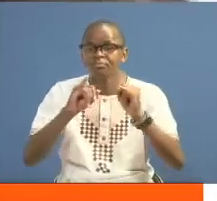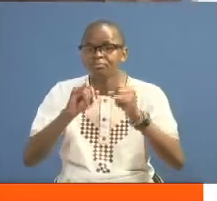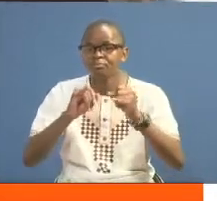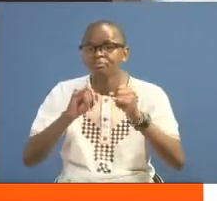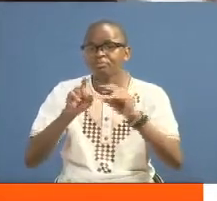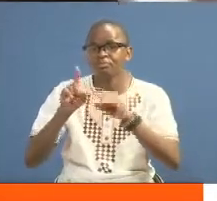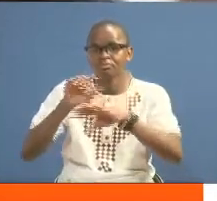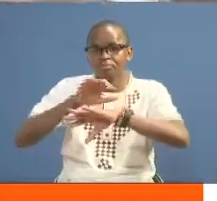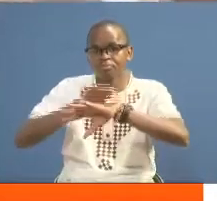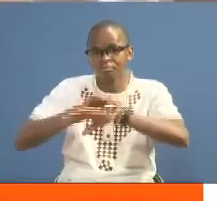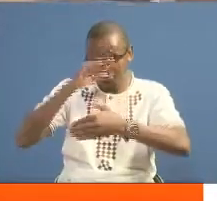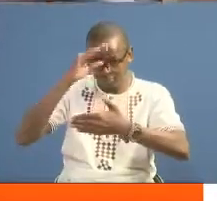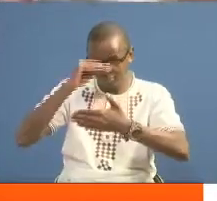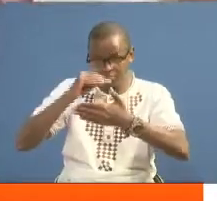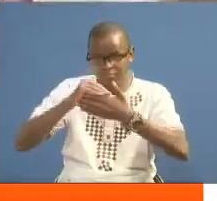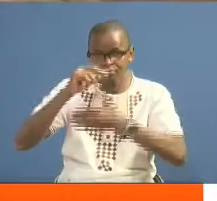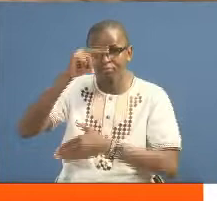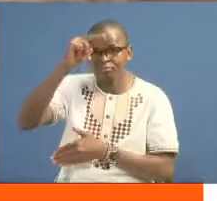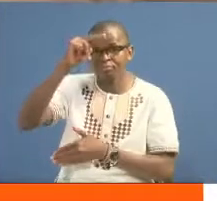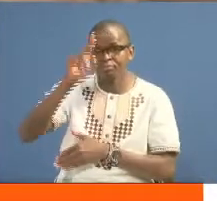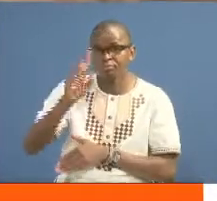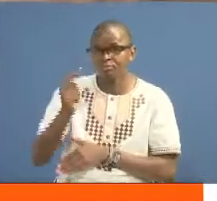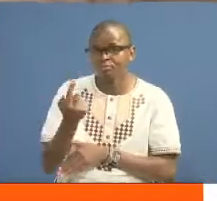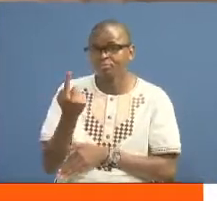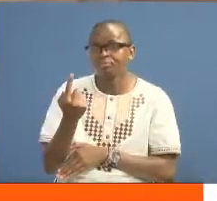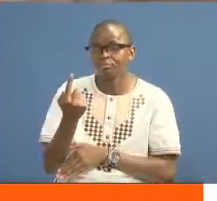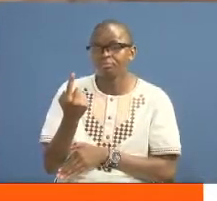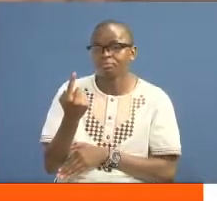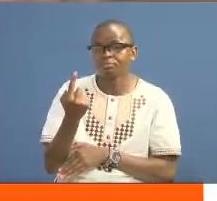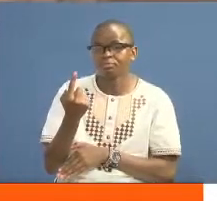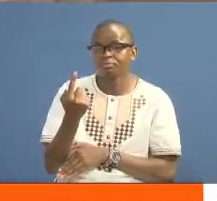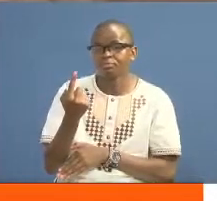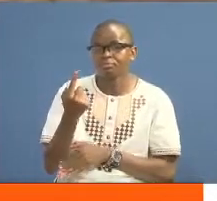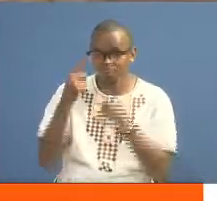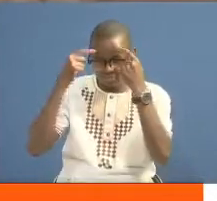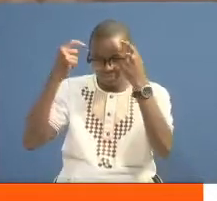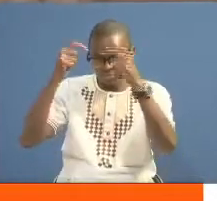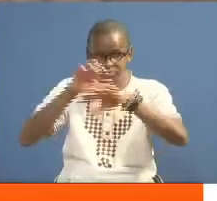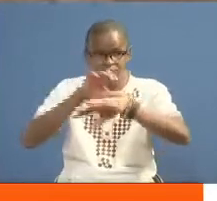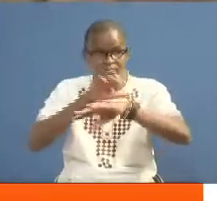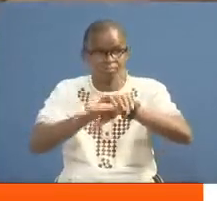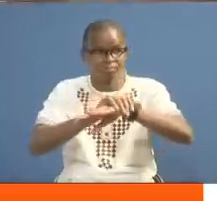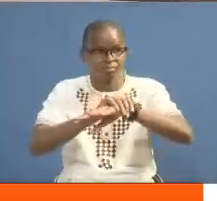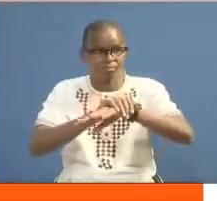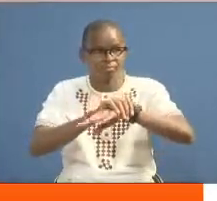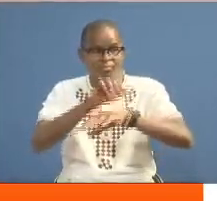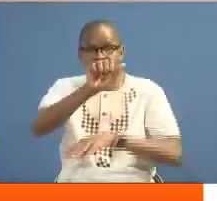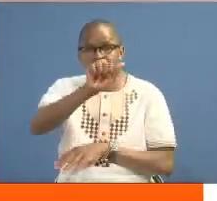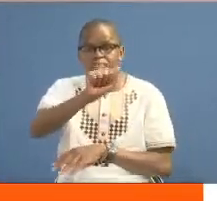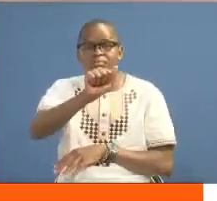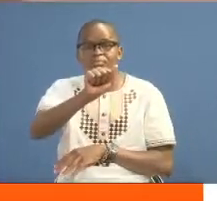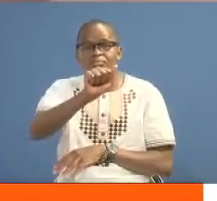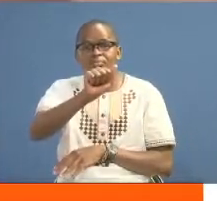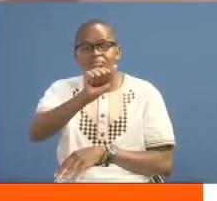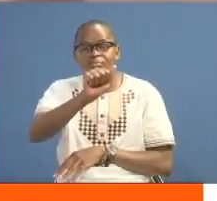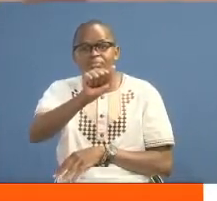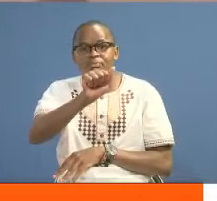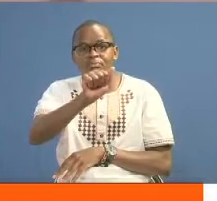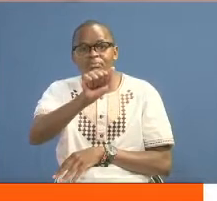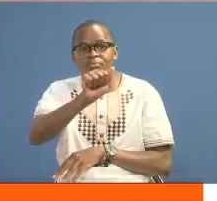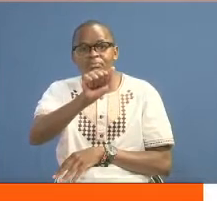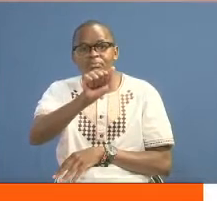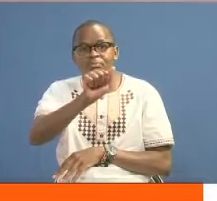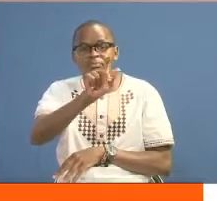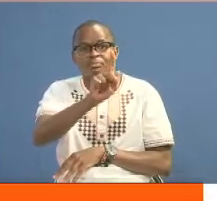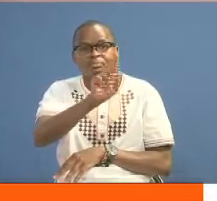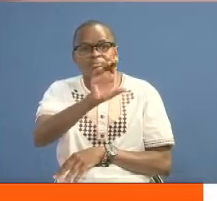kujaribu kupata masomo ya juu. Kwanza kabisa, alifanikiwa kupata alama ya A katika mtihani wa